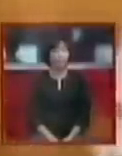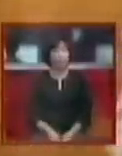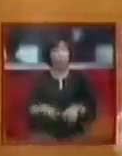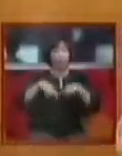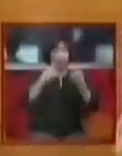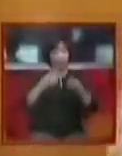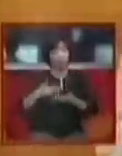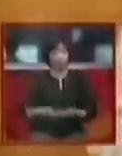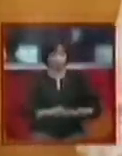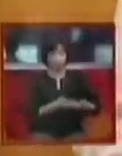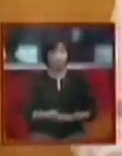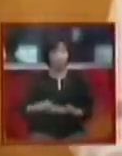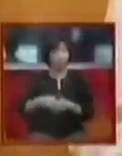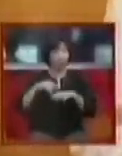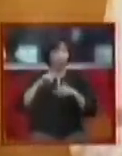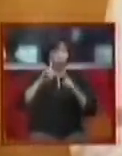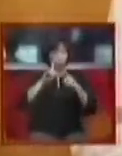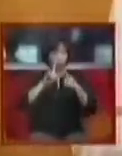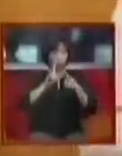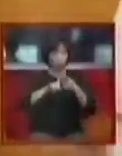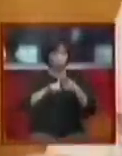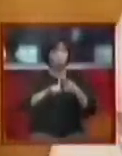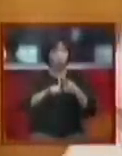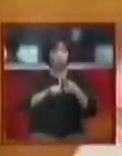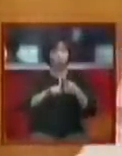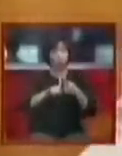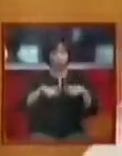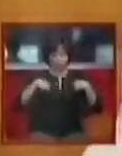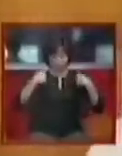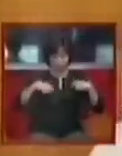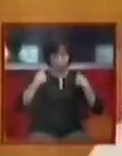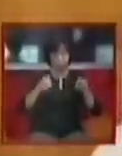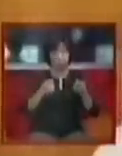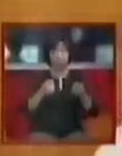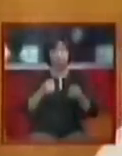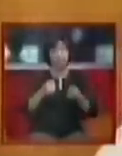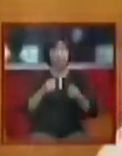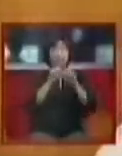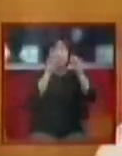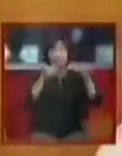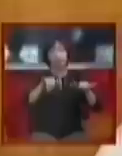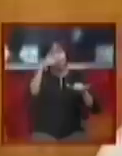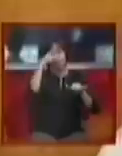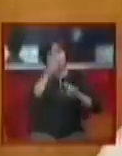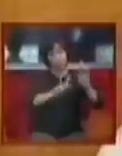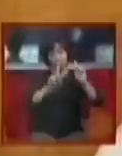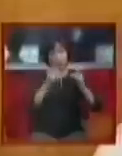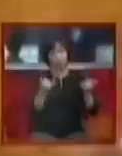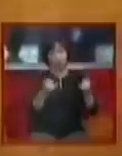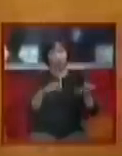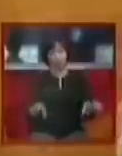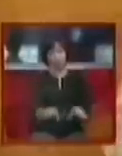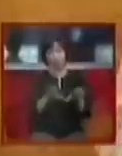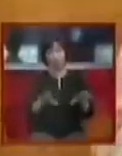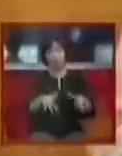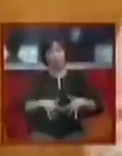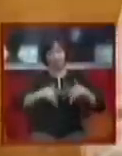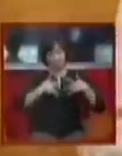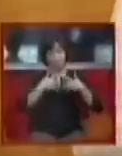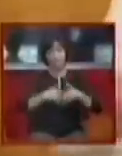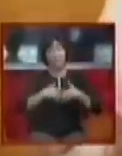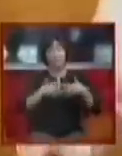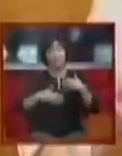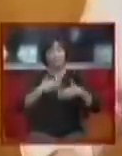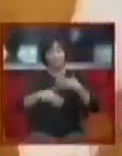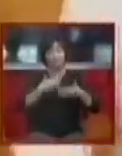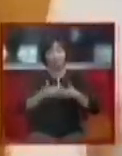mula sa pagkasanggol hanggang sa pagkabinata, gumagana na ang sistema para sa mamamayan. Sinusuguro natin mga